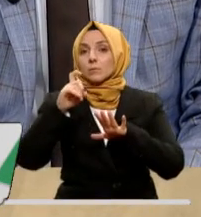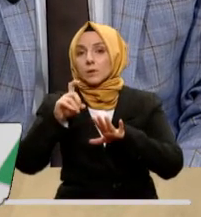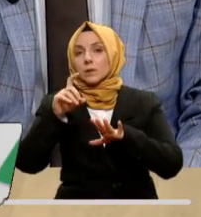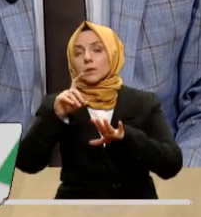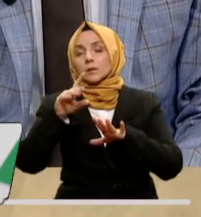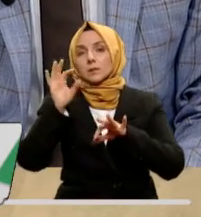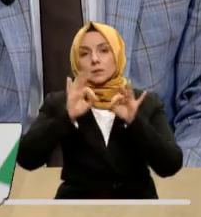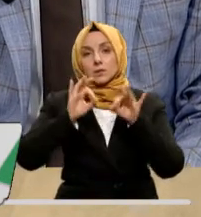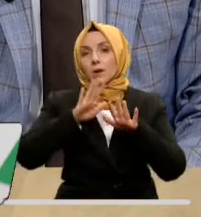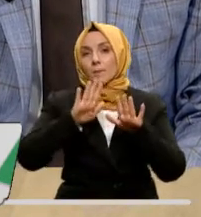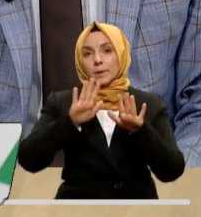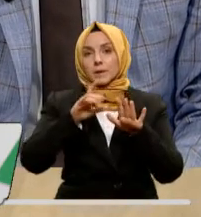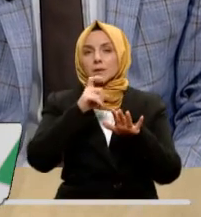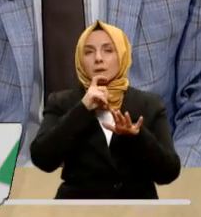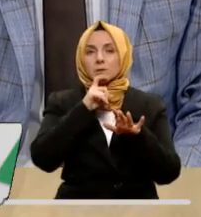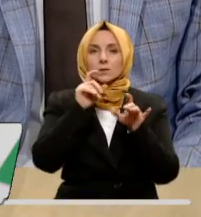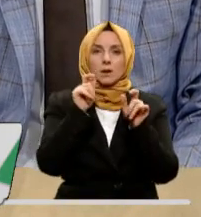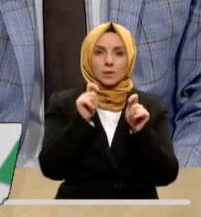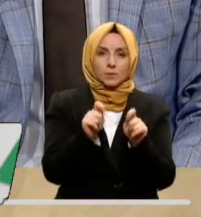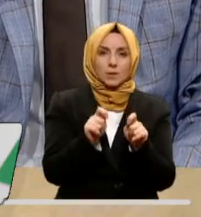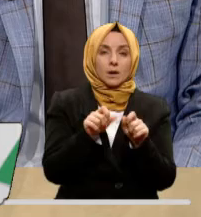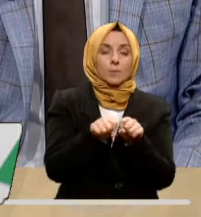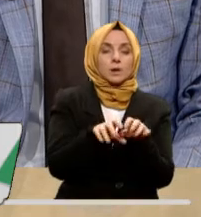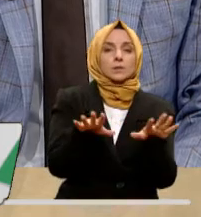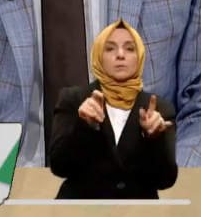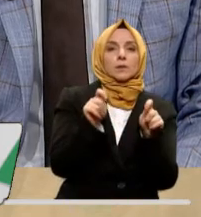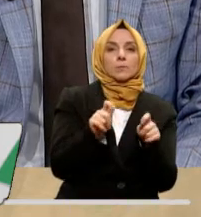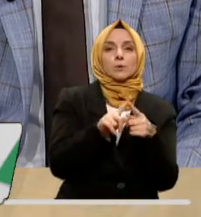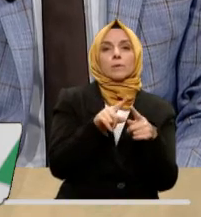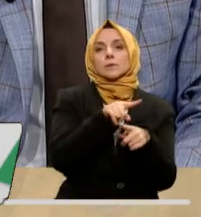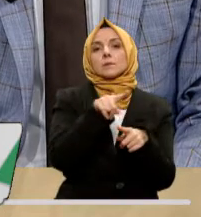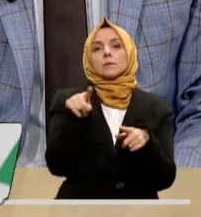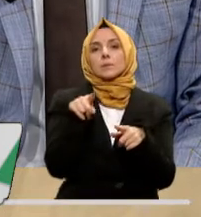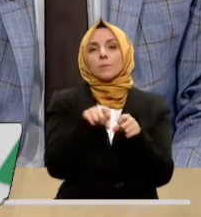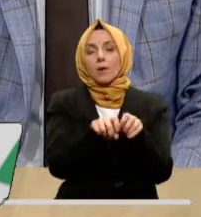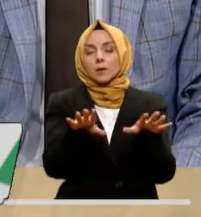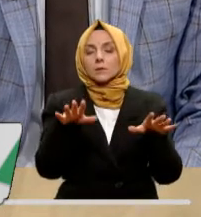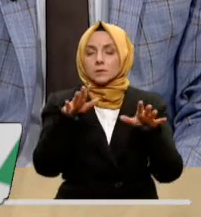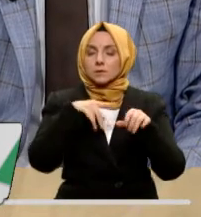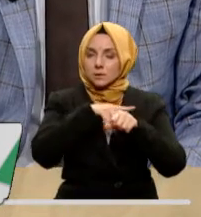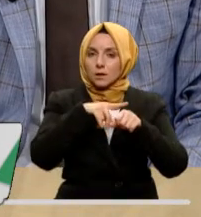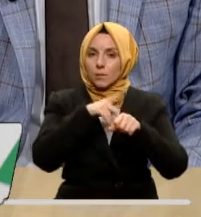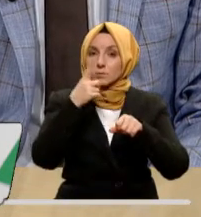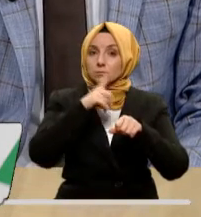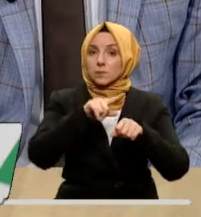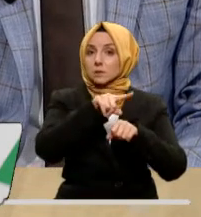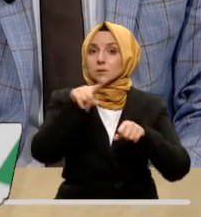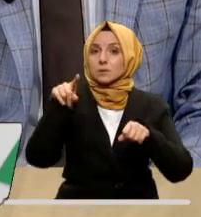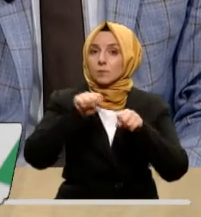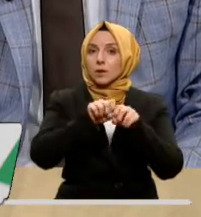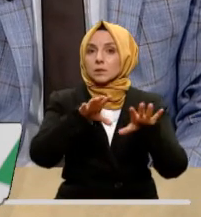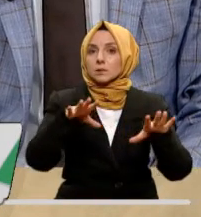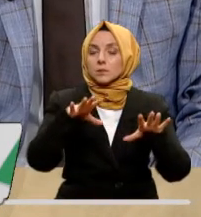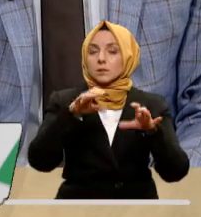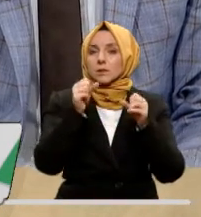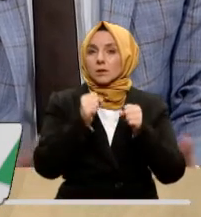manada yanlışlar yapılarak paylaşımlar yapılıyor ve siz paylaştığınızda zaten sadece sizin paylaşımınız da kalınmıyor bir